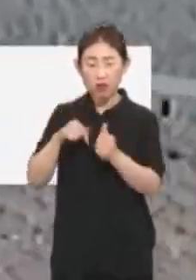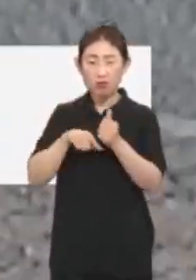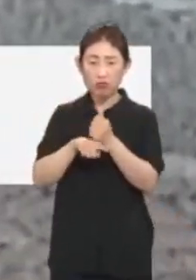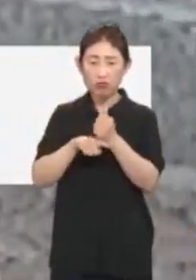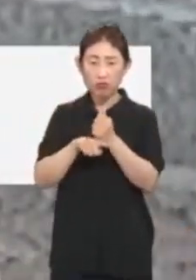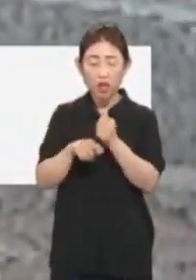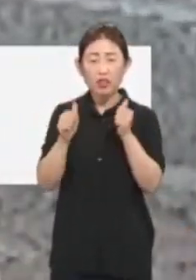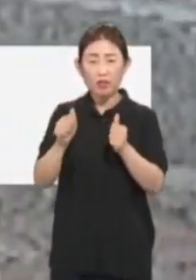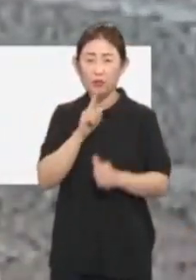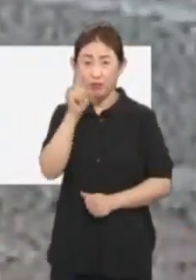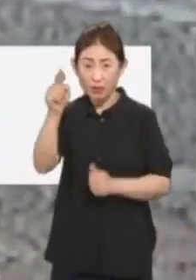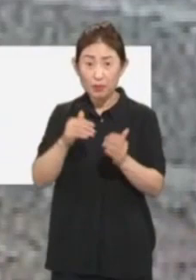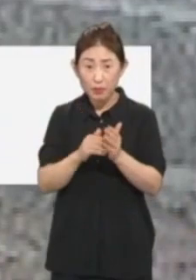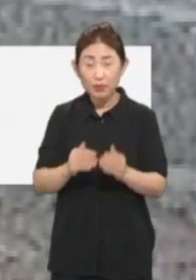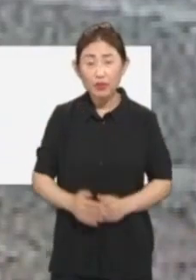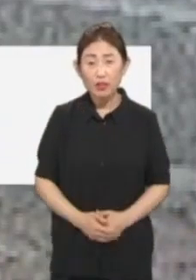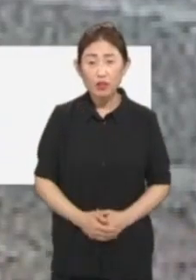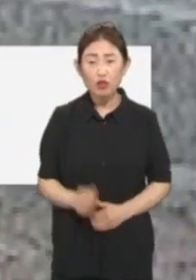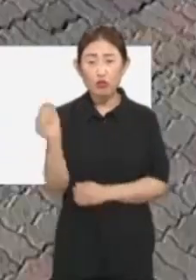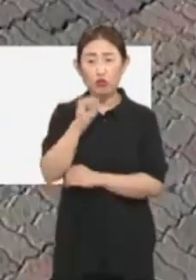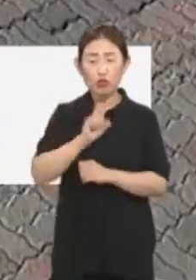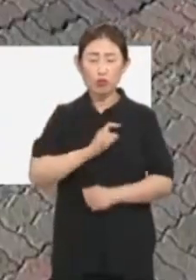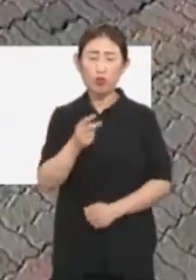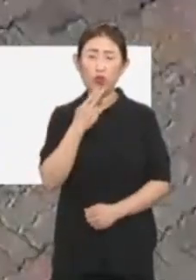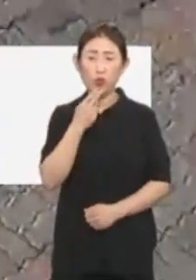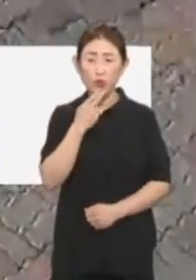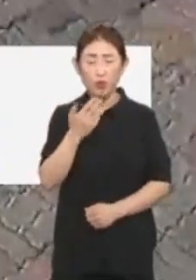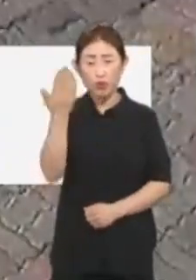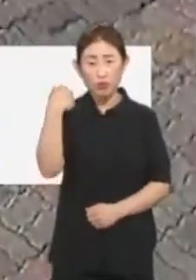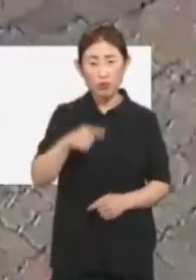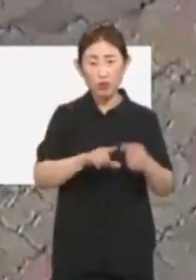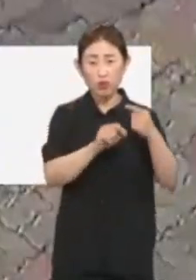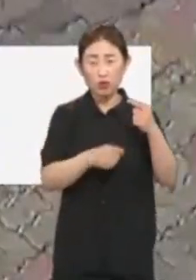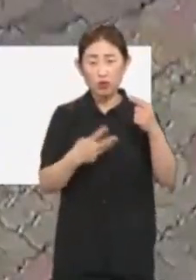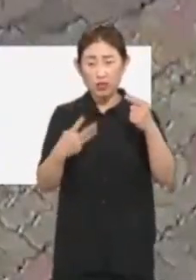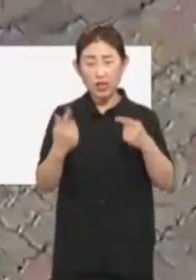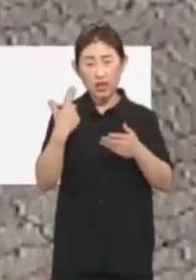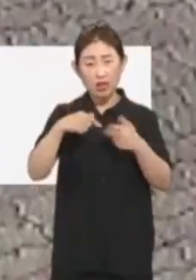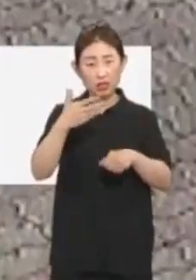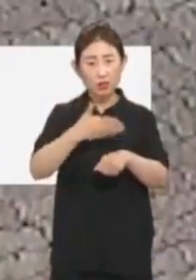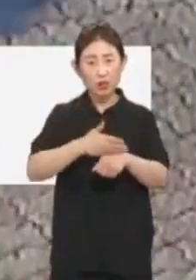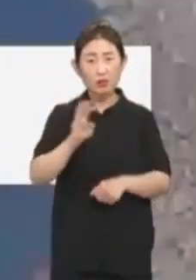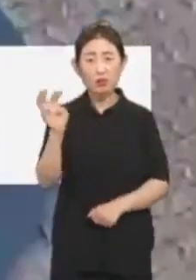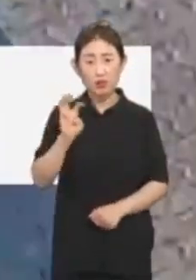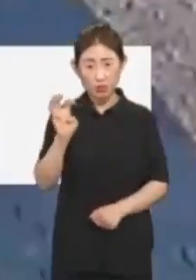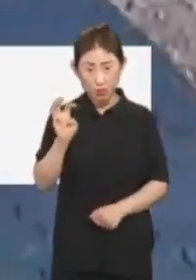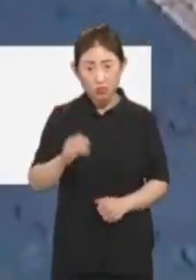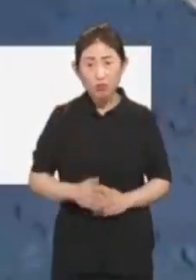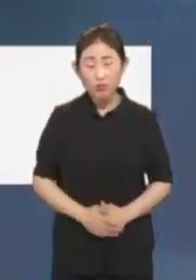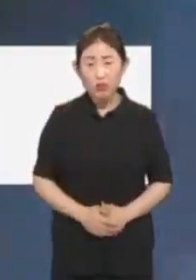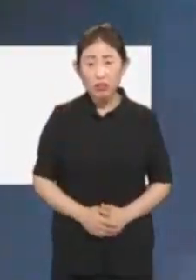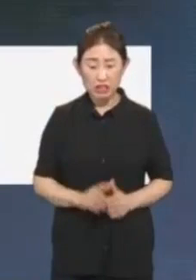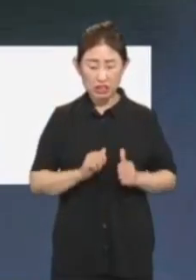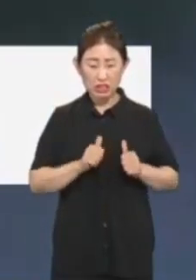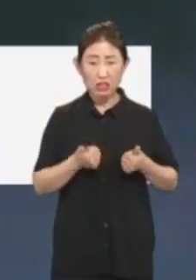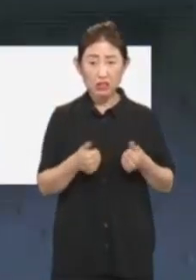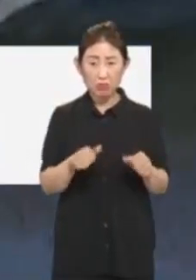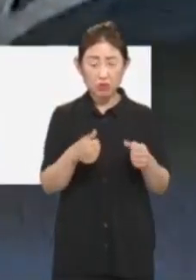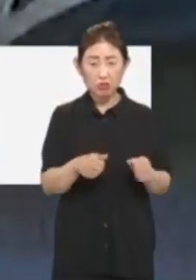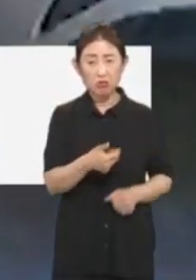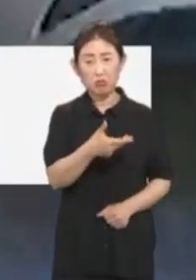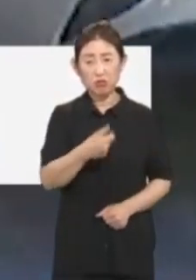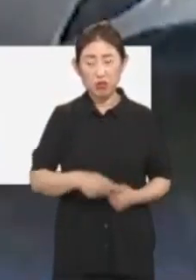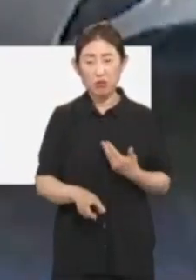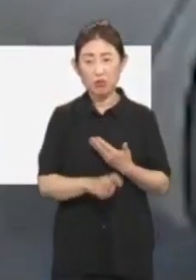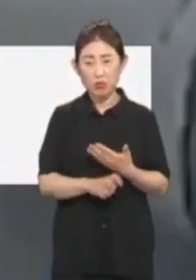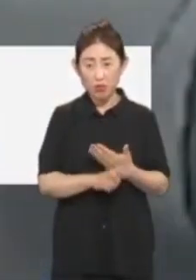불구속 기소했습니다 운전면허가 없던 a군은 지난 1월 3일 오전 9시 30분쯤 신분증을 위조해